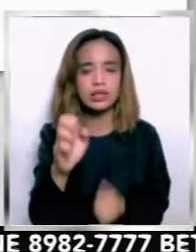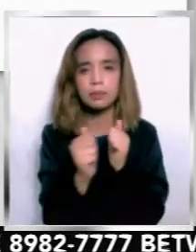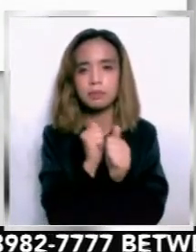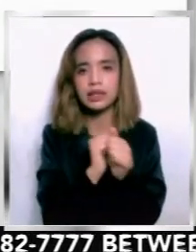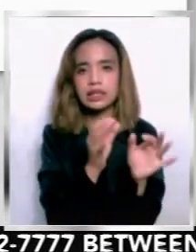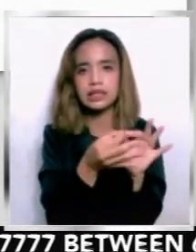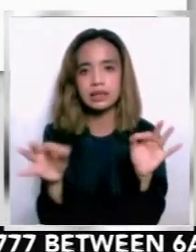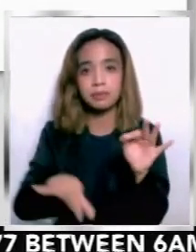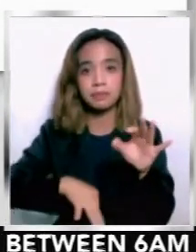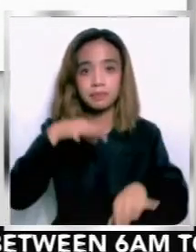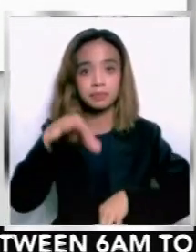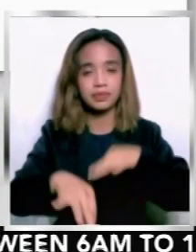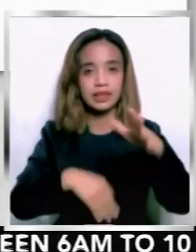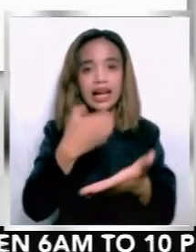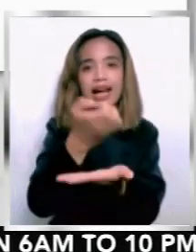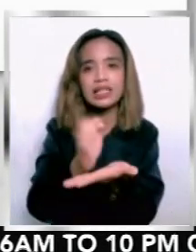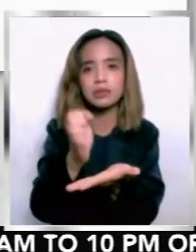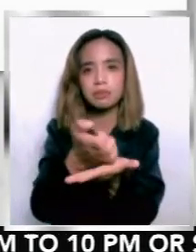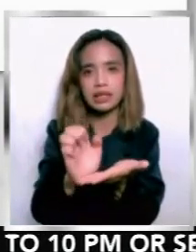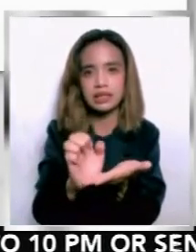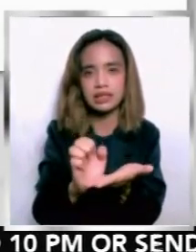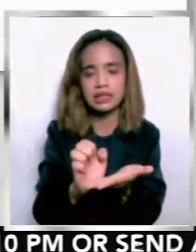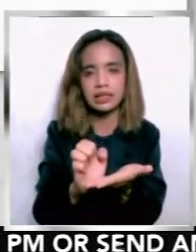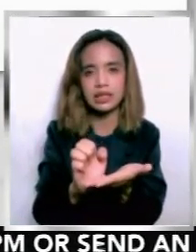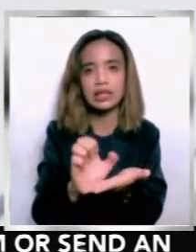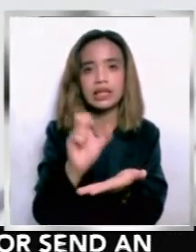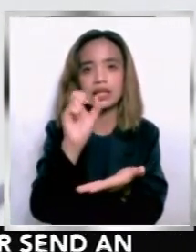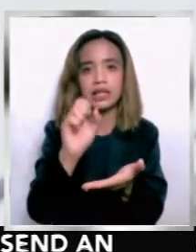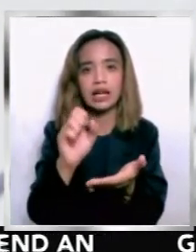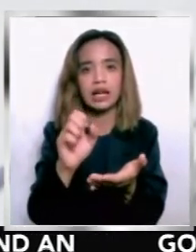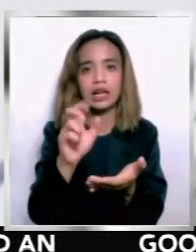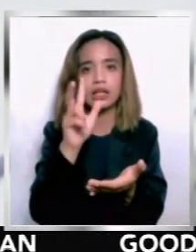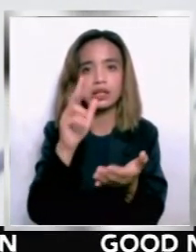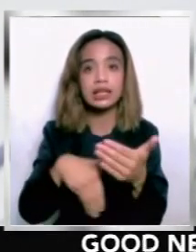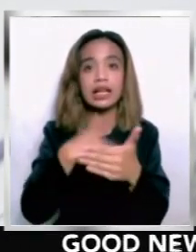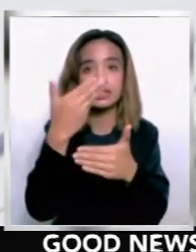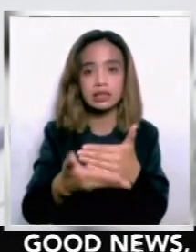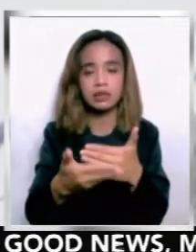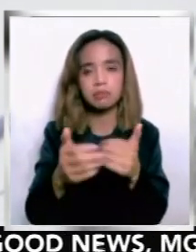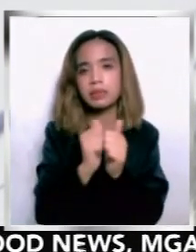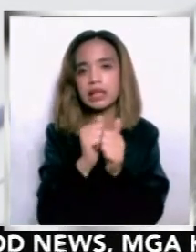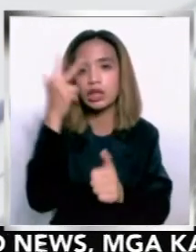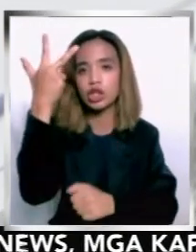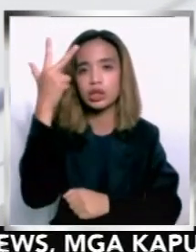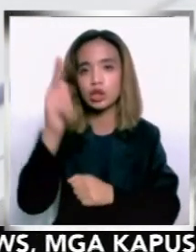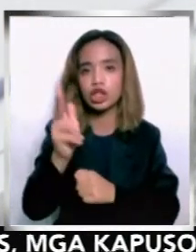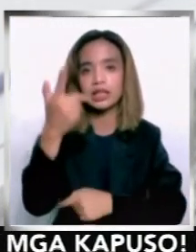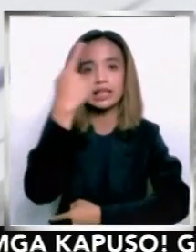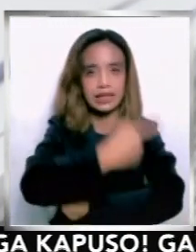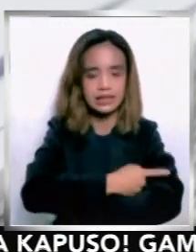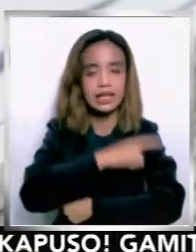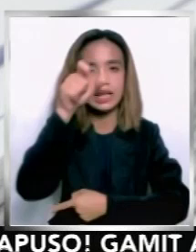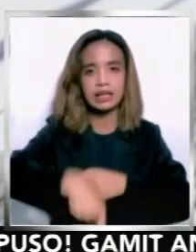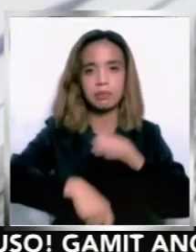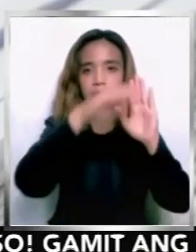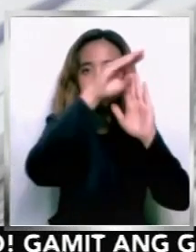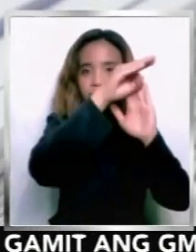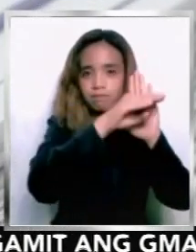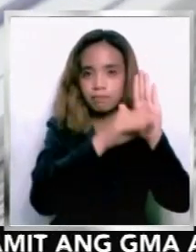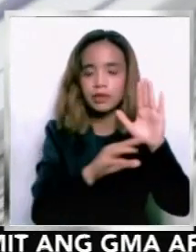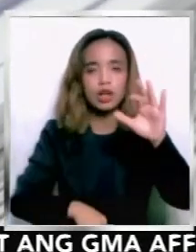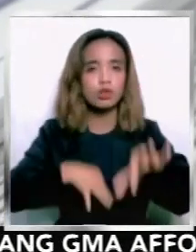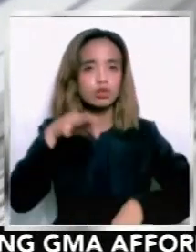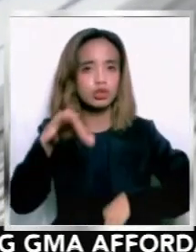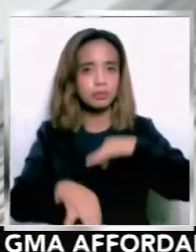and Expenditures 30 araw pagkatapos ng eleksyon. Dapat naka-itemize o nakaisa-isa rin ang bawat kontribusyon at gastos